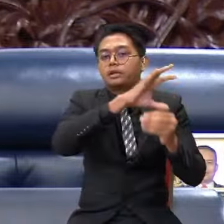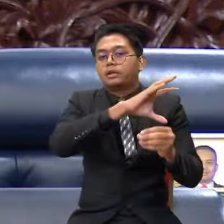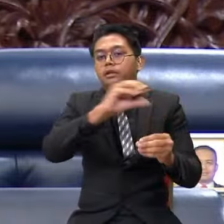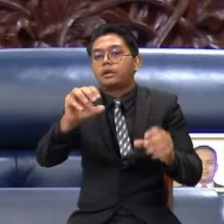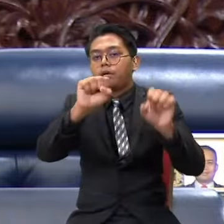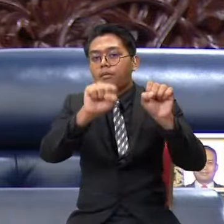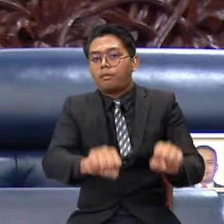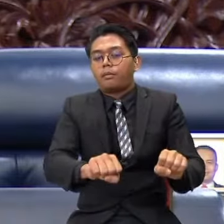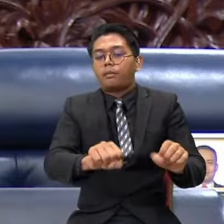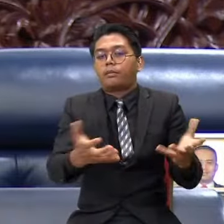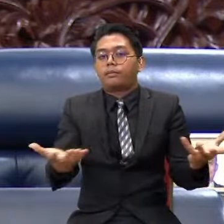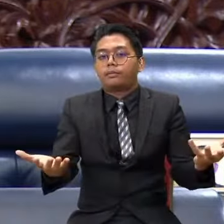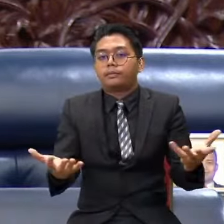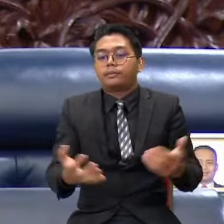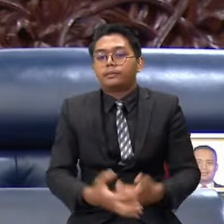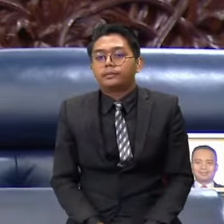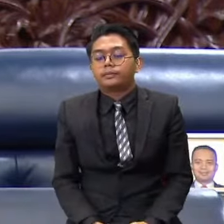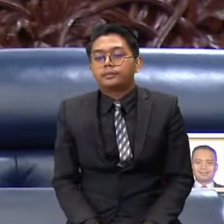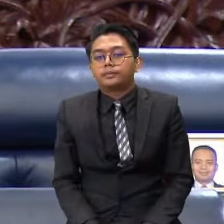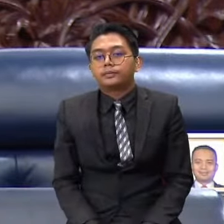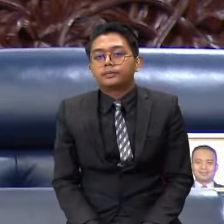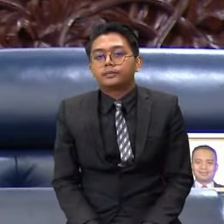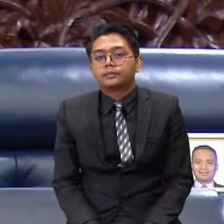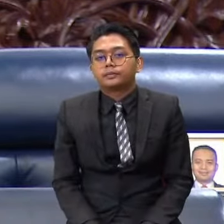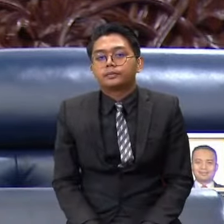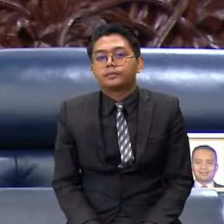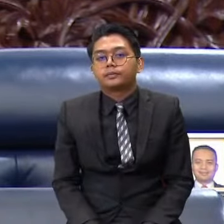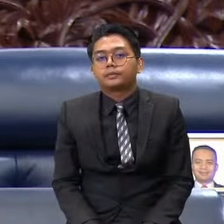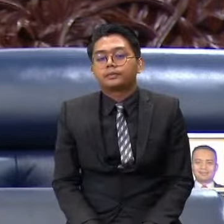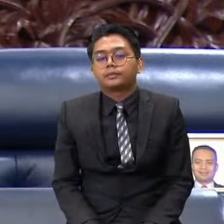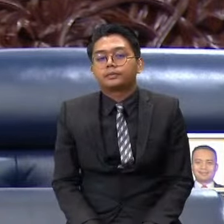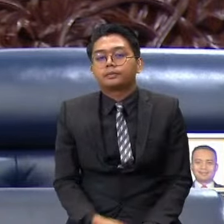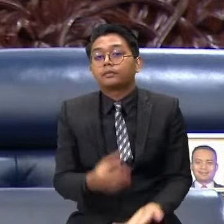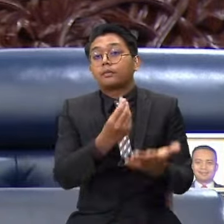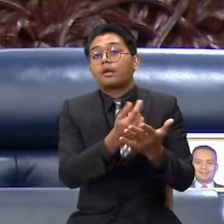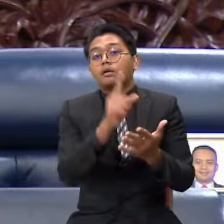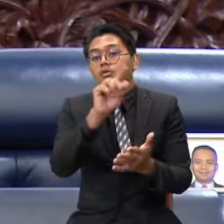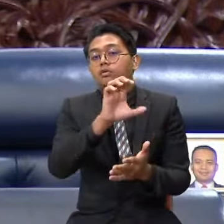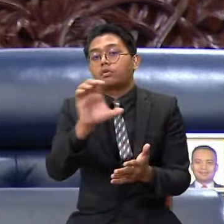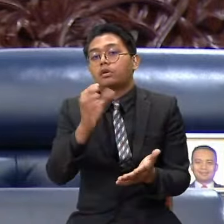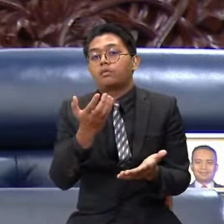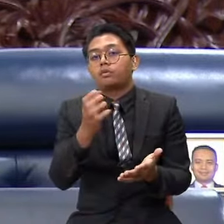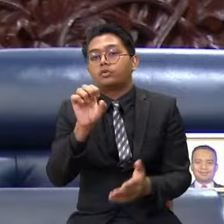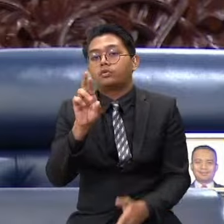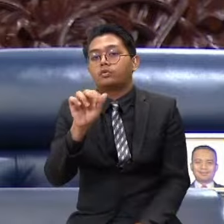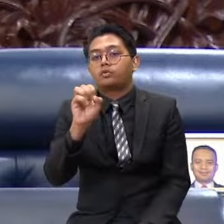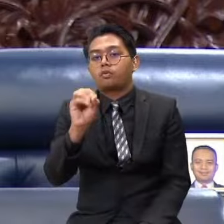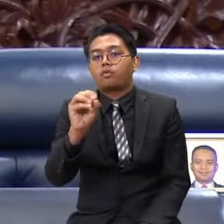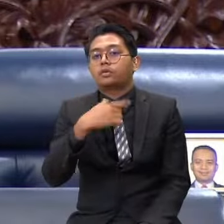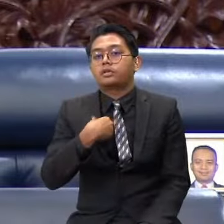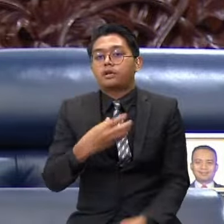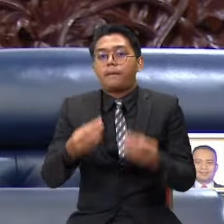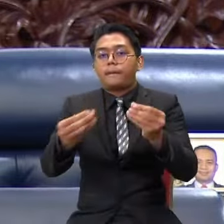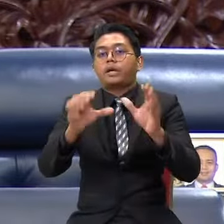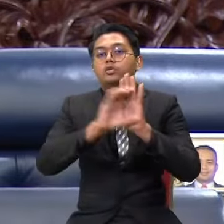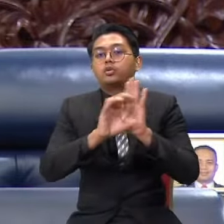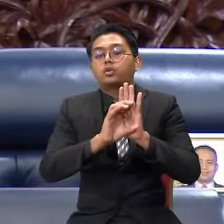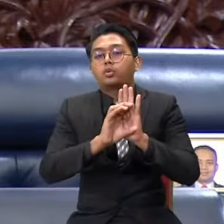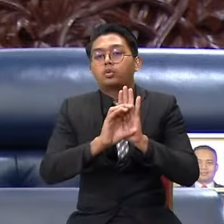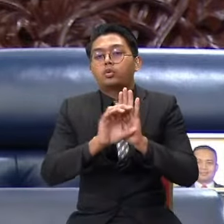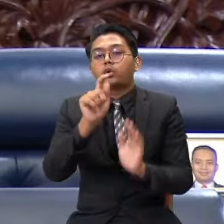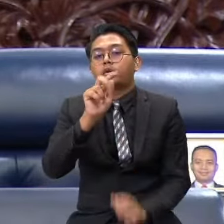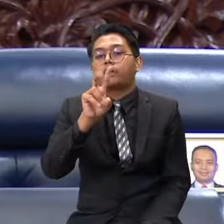boleh mendapat Wang r000o saya bagi contoh untuk tww di negeri